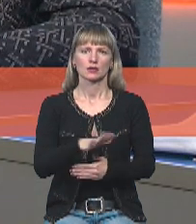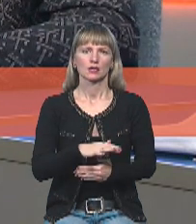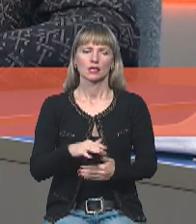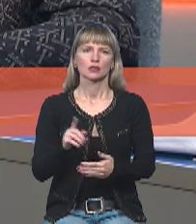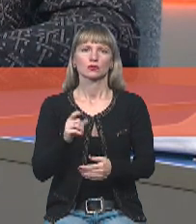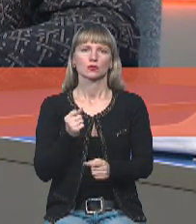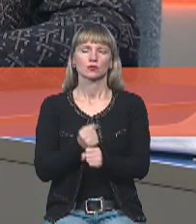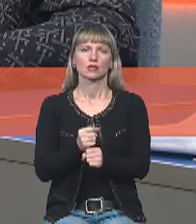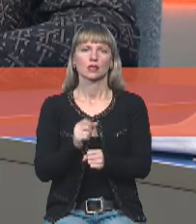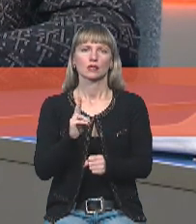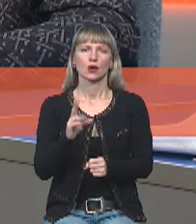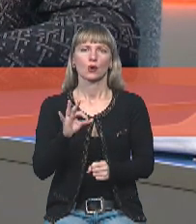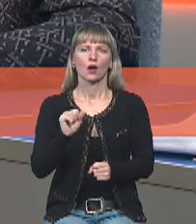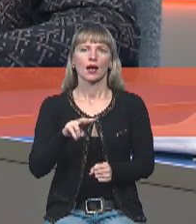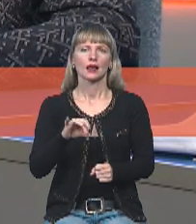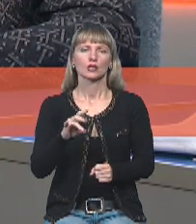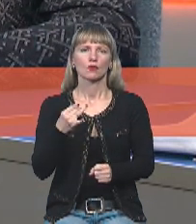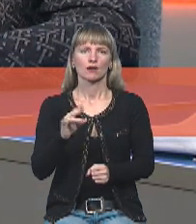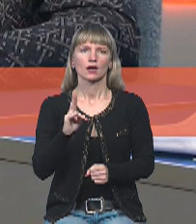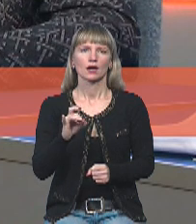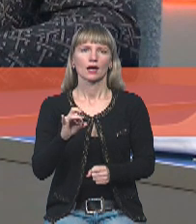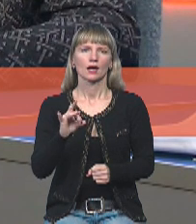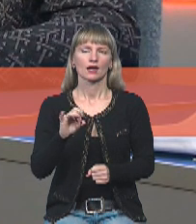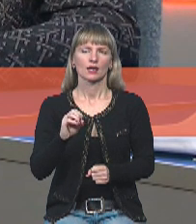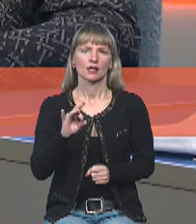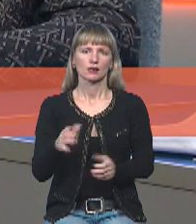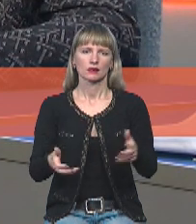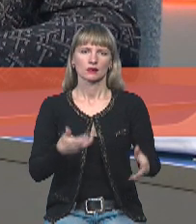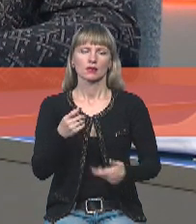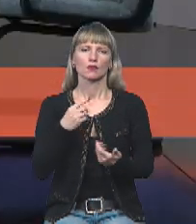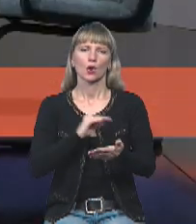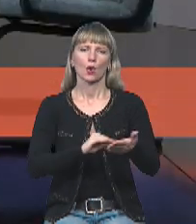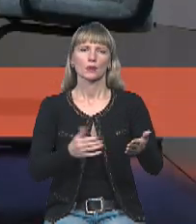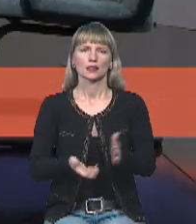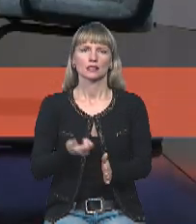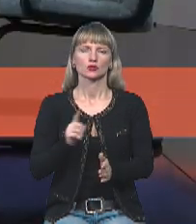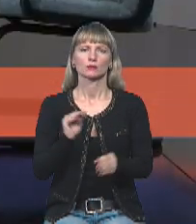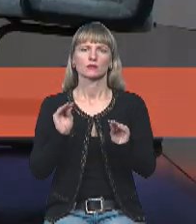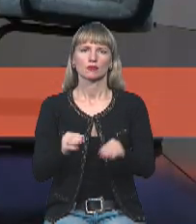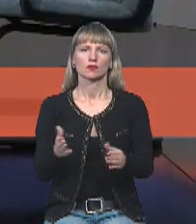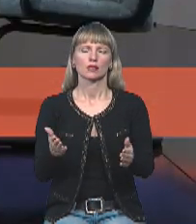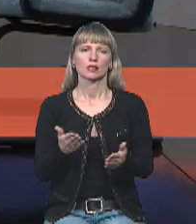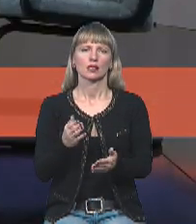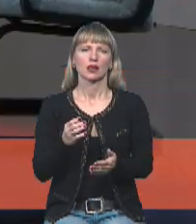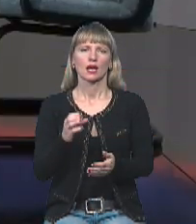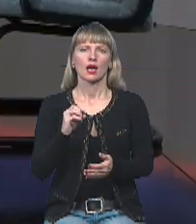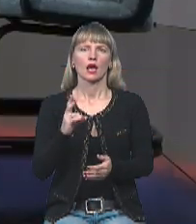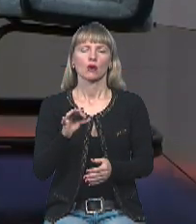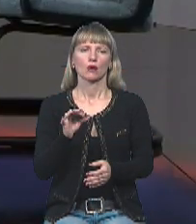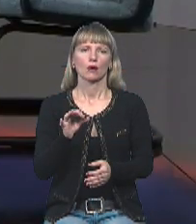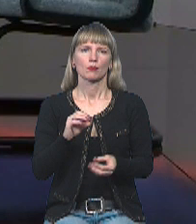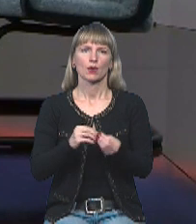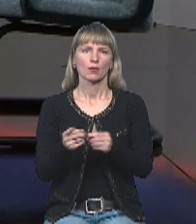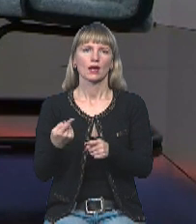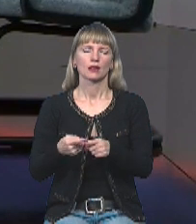каліновий кар'єр. У відмові вперше було аргументовано тим, що опис недостатній, щоб встановити, які екологічні загрози це понесе,